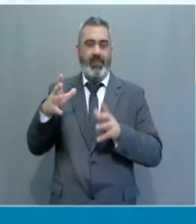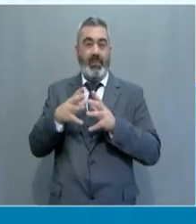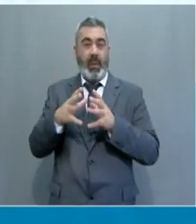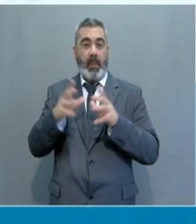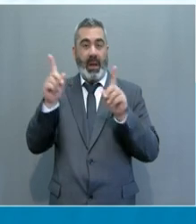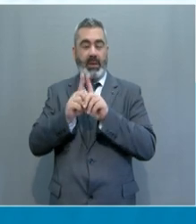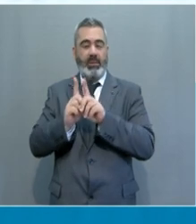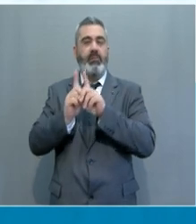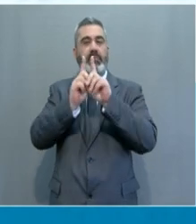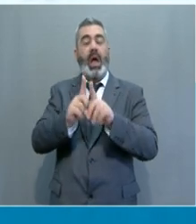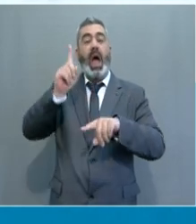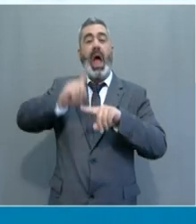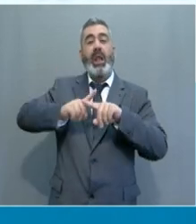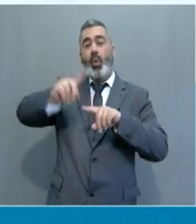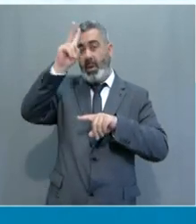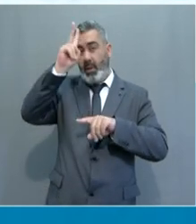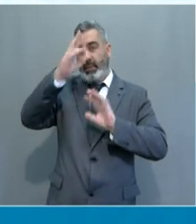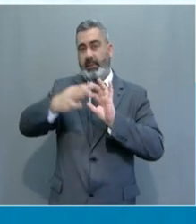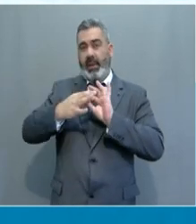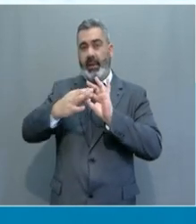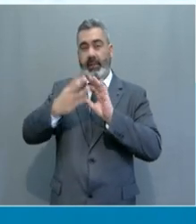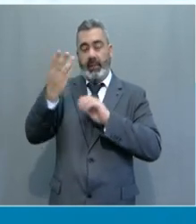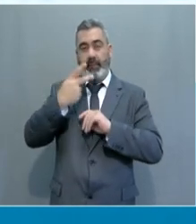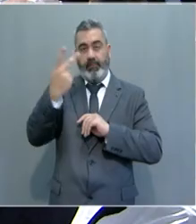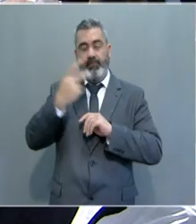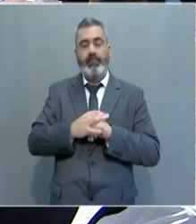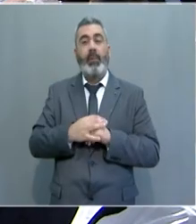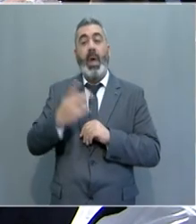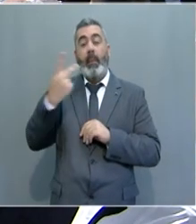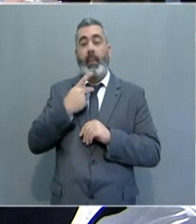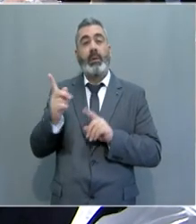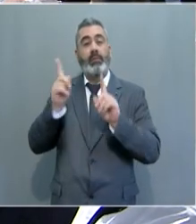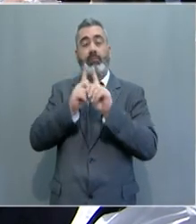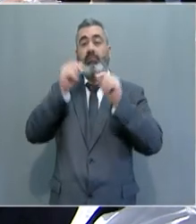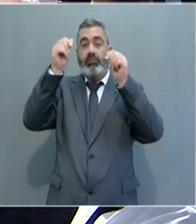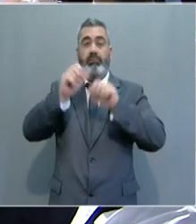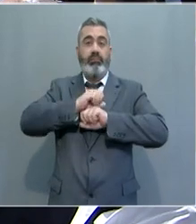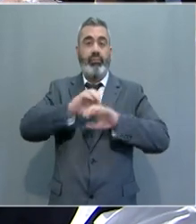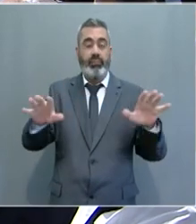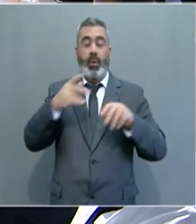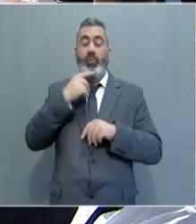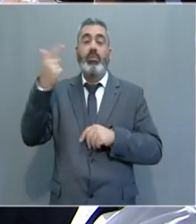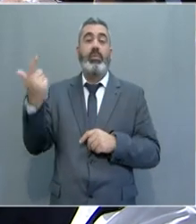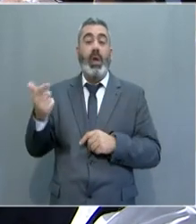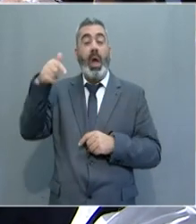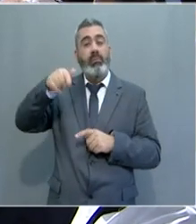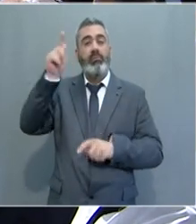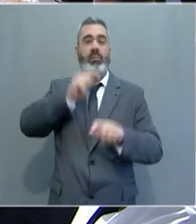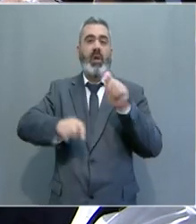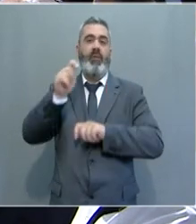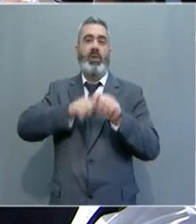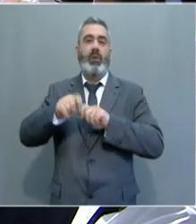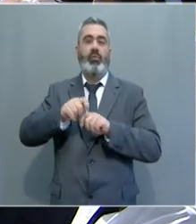φόρουμ ελληνογερμανικής συνεργασίας. Και είχαμε τότε εξαγγείλει ως ένα από τα μεγάλα εμβληματικά έργα που αποτύπωναν αυτή